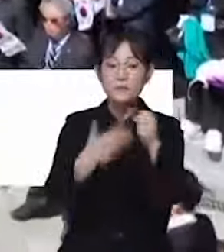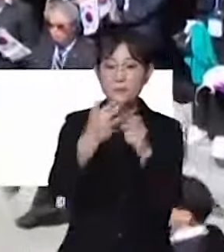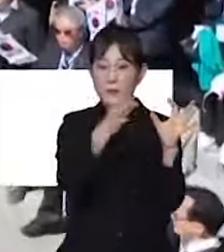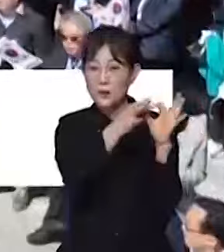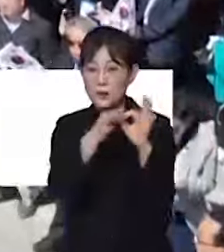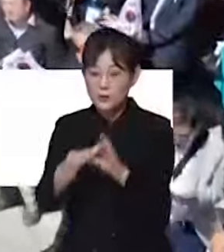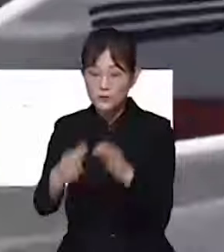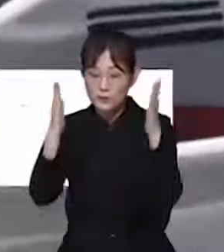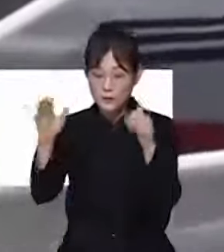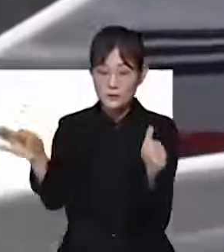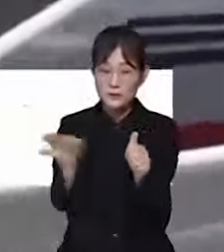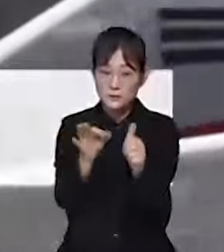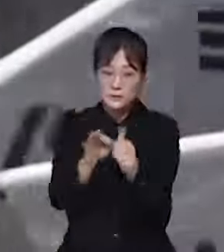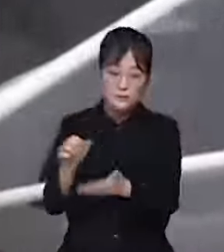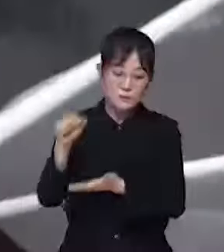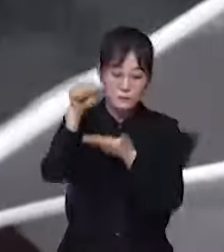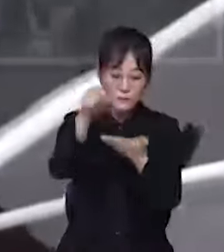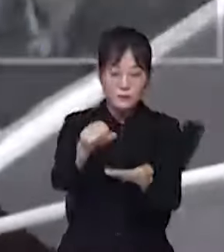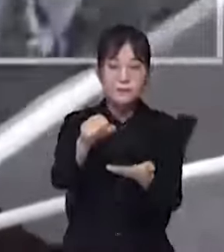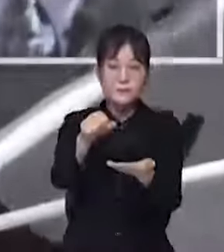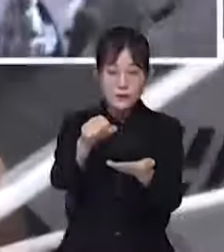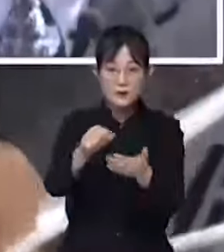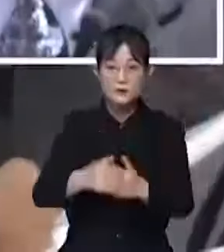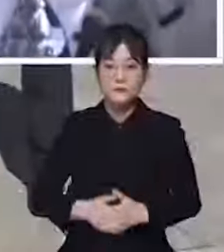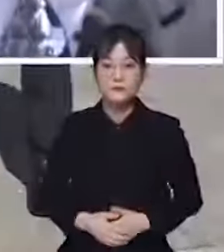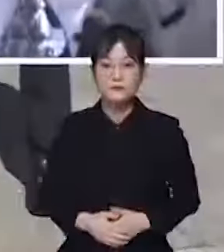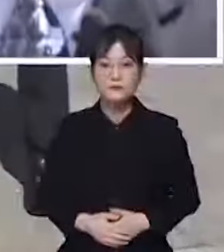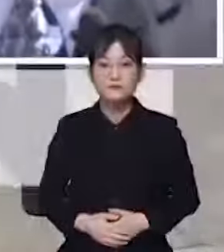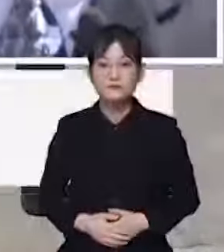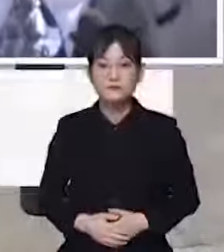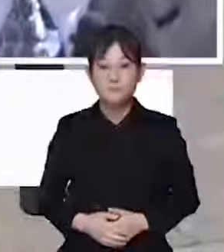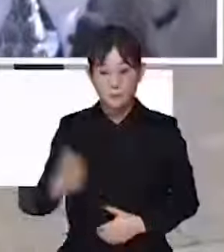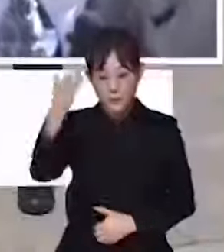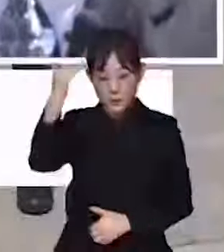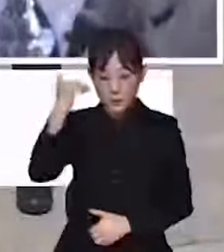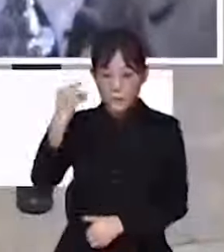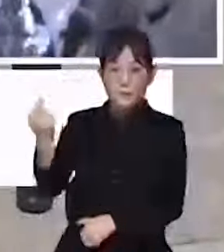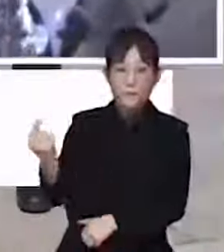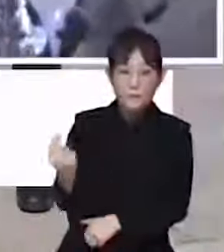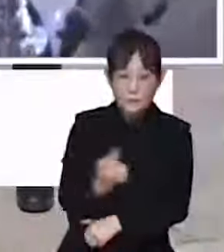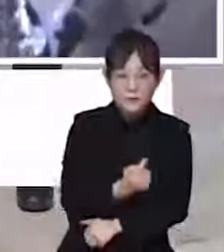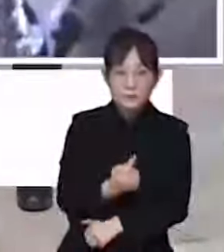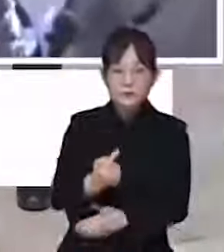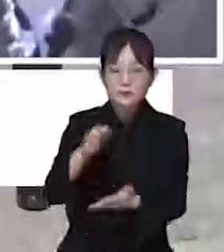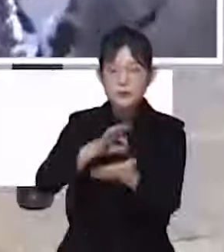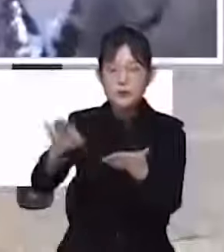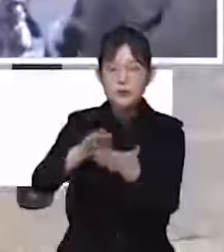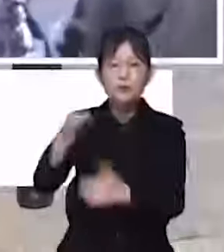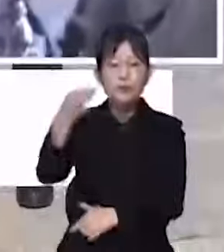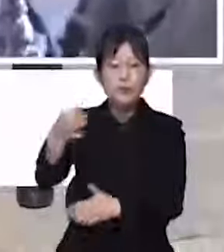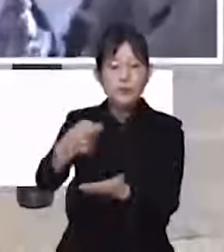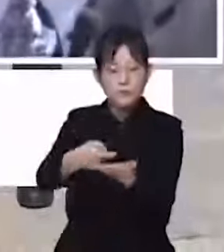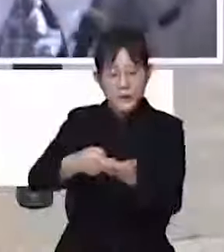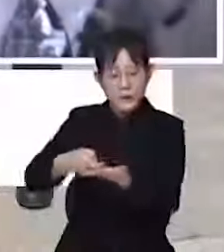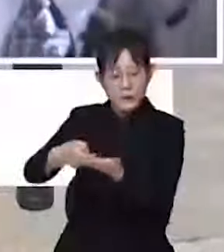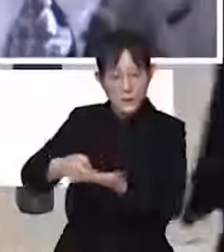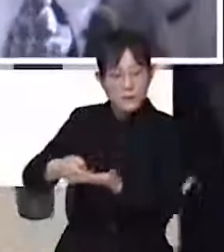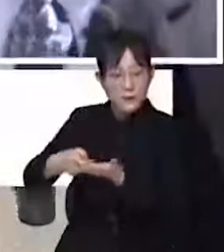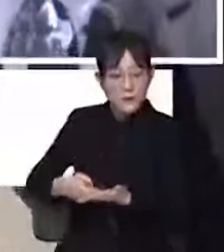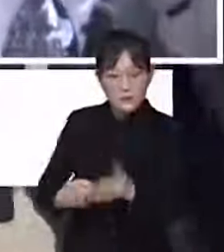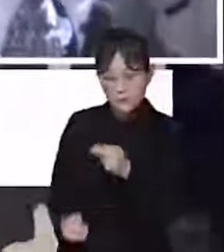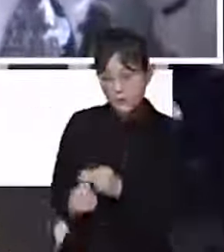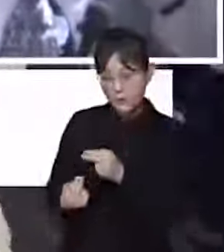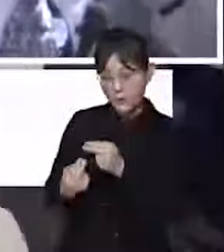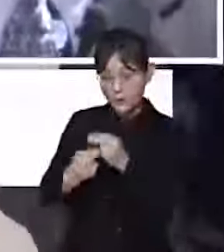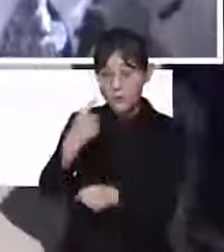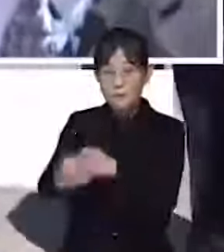장학금 전달식도 열렸습니다. 고국을 찾으면서 경비를 조금씩 아껴서 그 돈을 매년